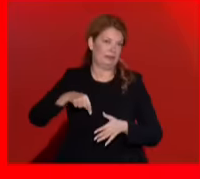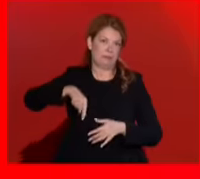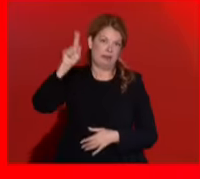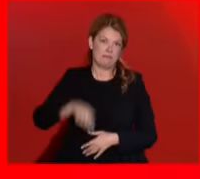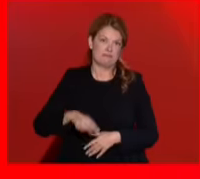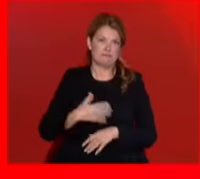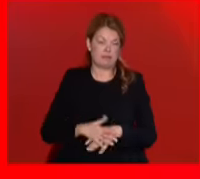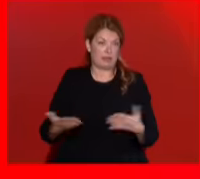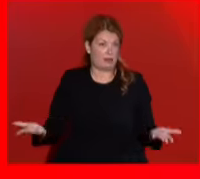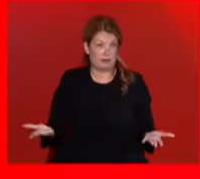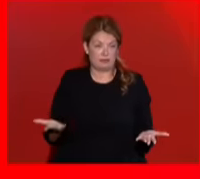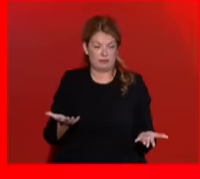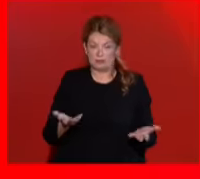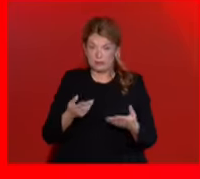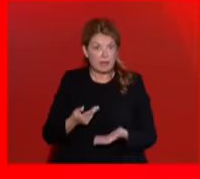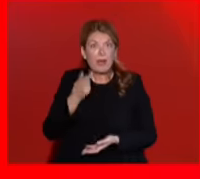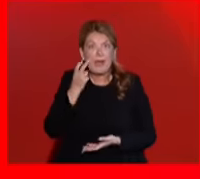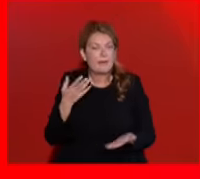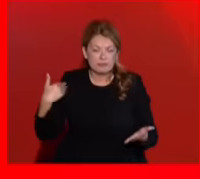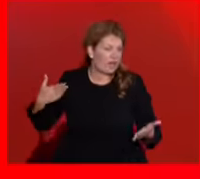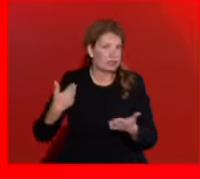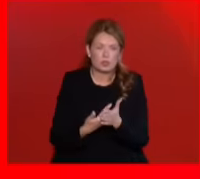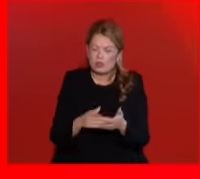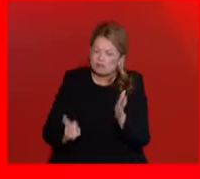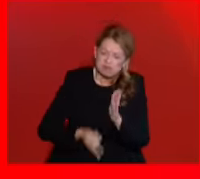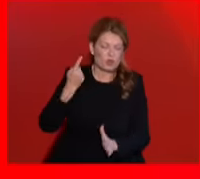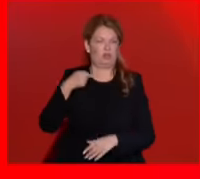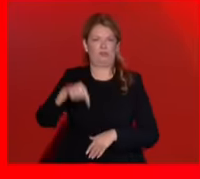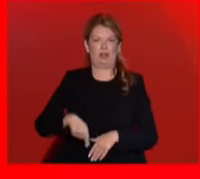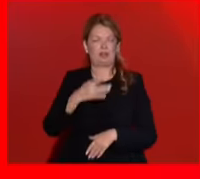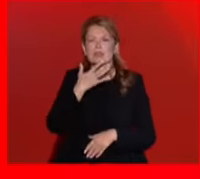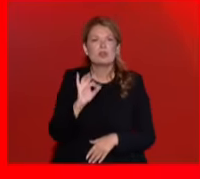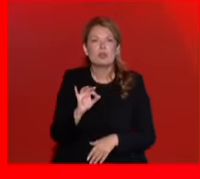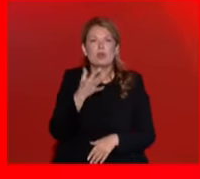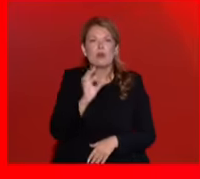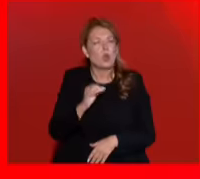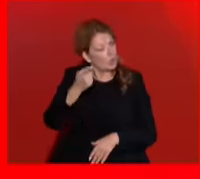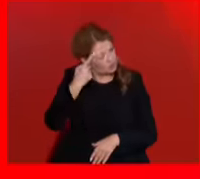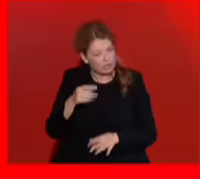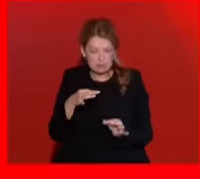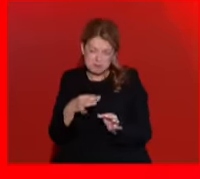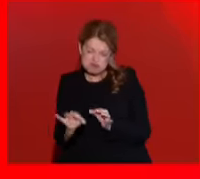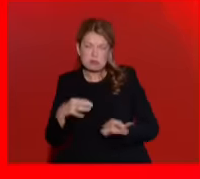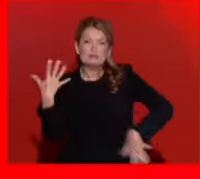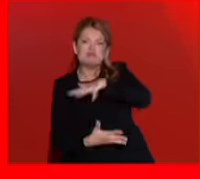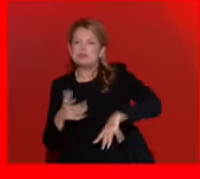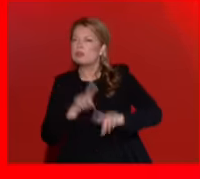Και δεν το έχουμε ξαναδεί διότι είναι σαφές ποια είναι η πηγή των αναταραχών.